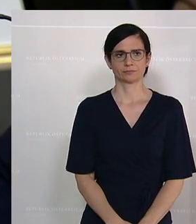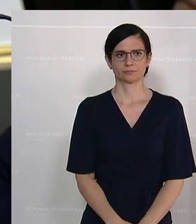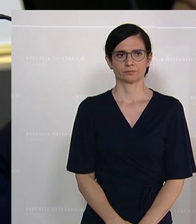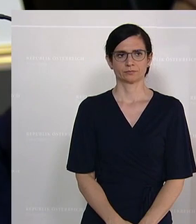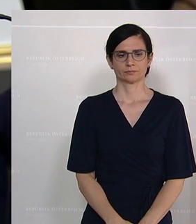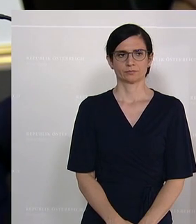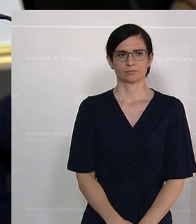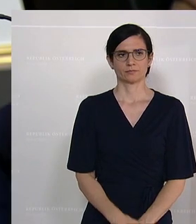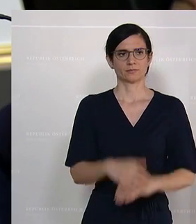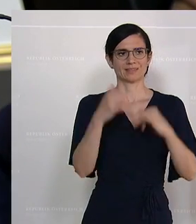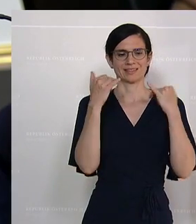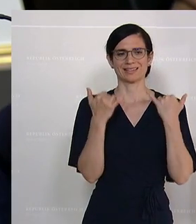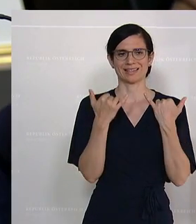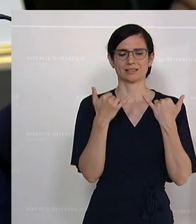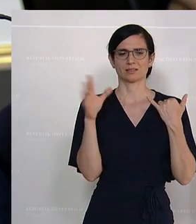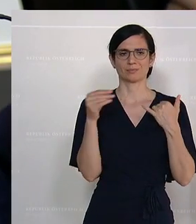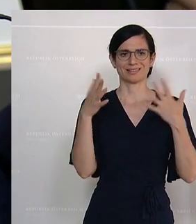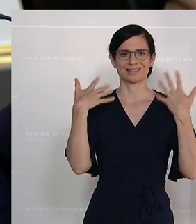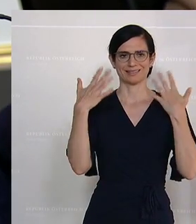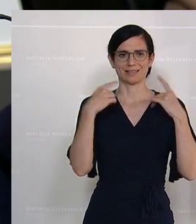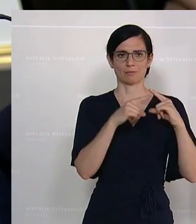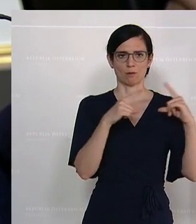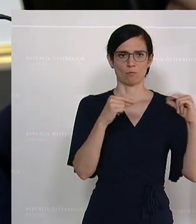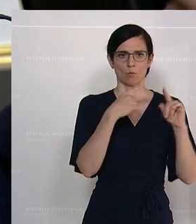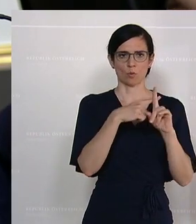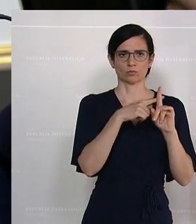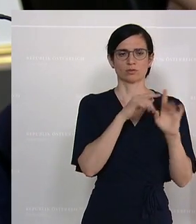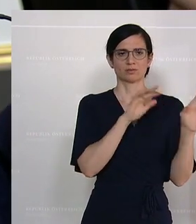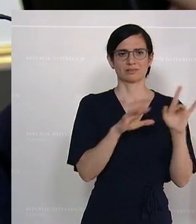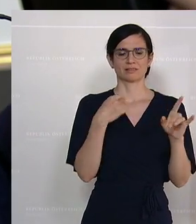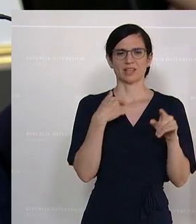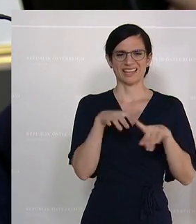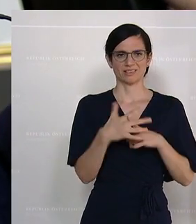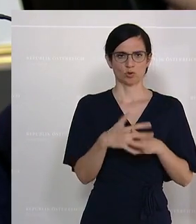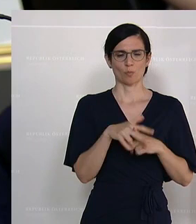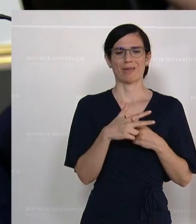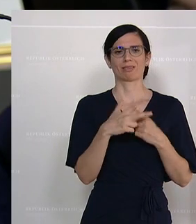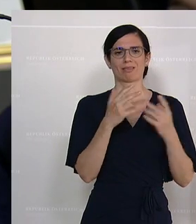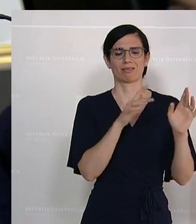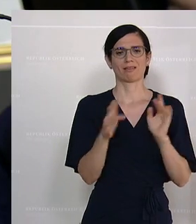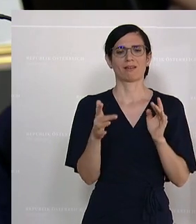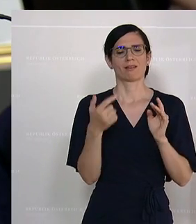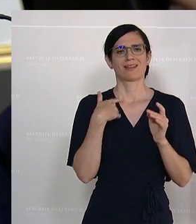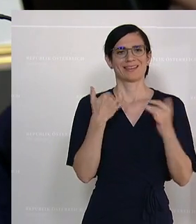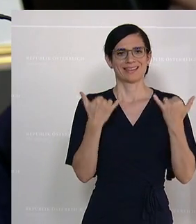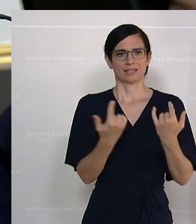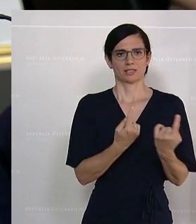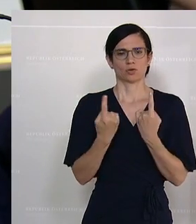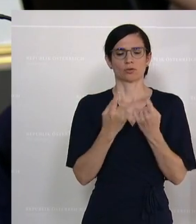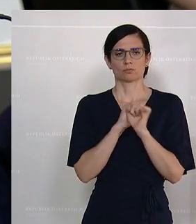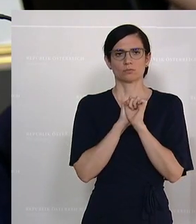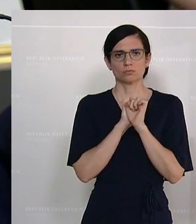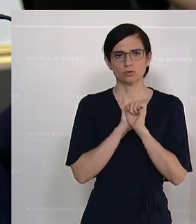wir haben mit dem klima bonus vehikel an der hand mit dem wir in dieser akuten situation relativ schnell